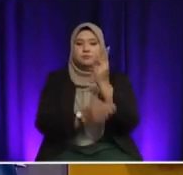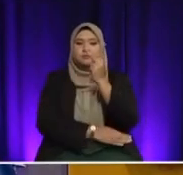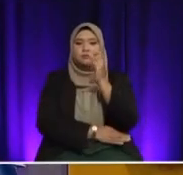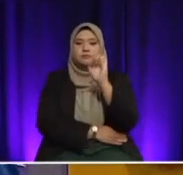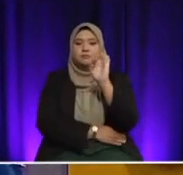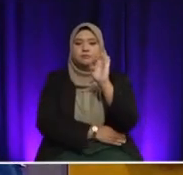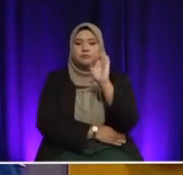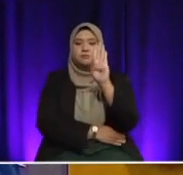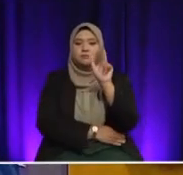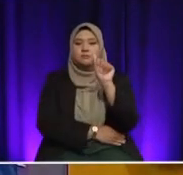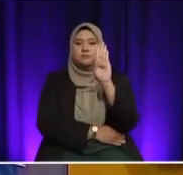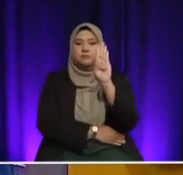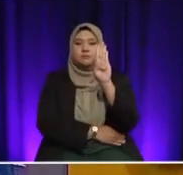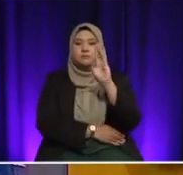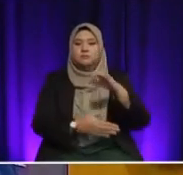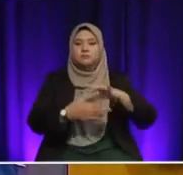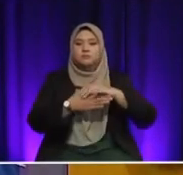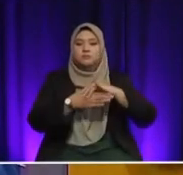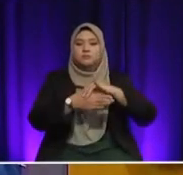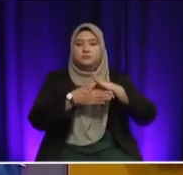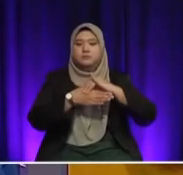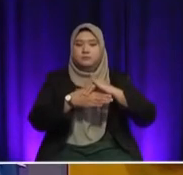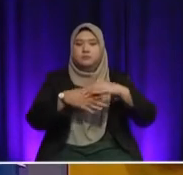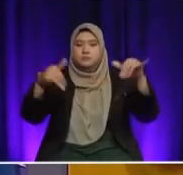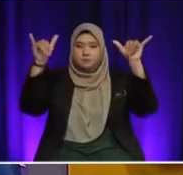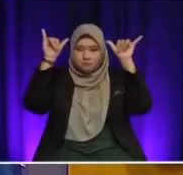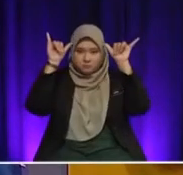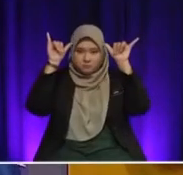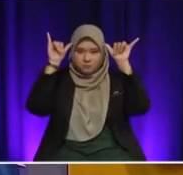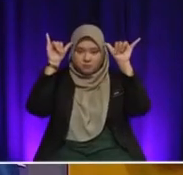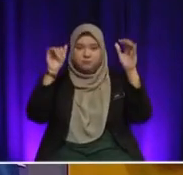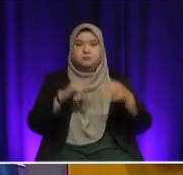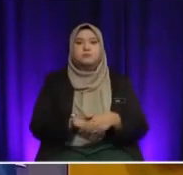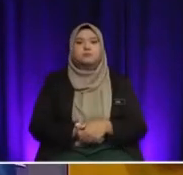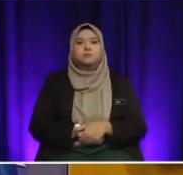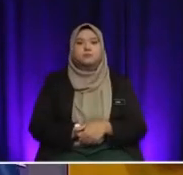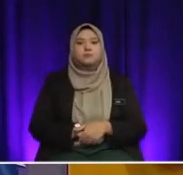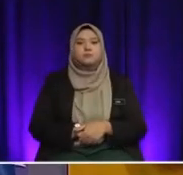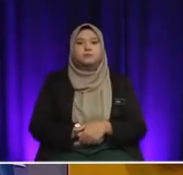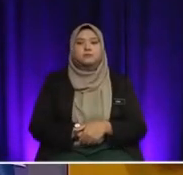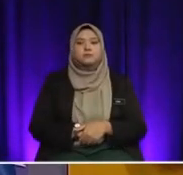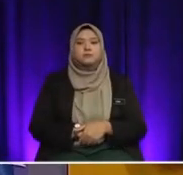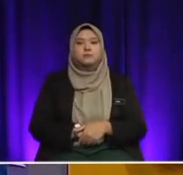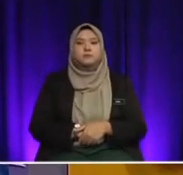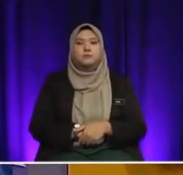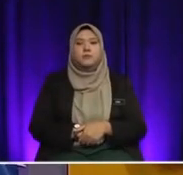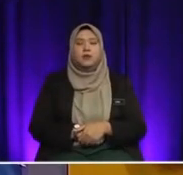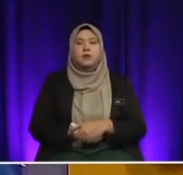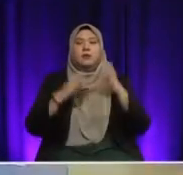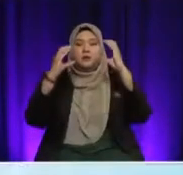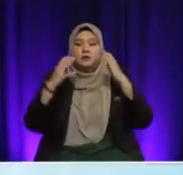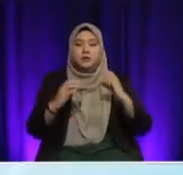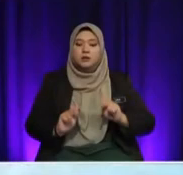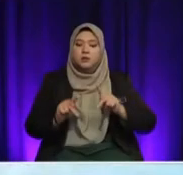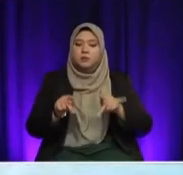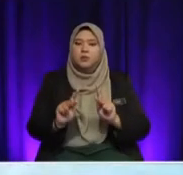Berbola kebab daging lembu dengan burger, cara pemprosesan dia pada peringkat awal dia adalah sama sampai step nombor 4, step nombor